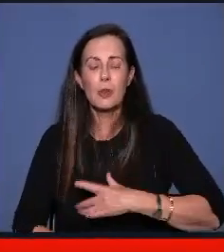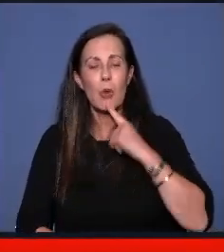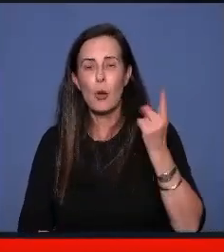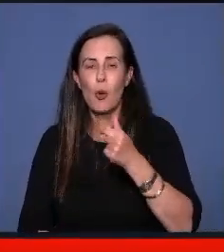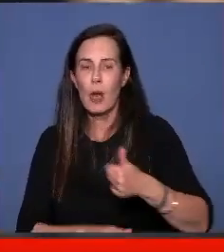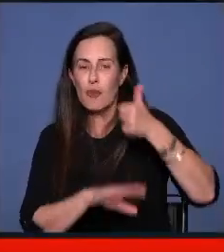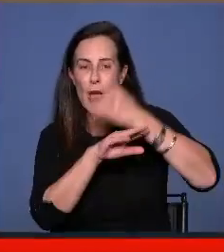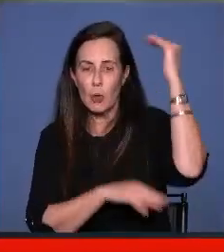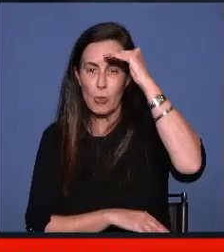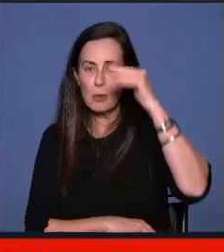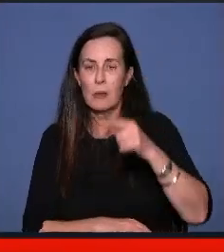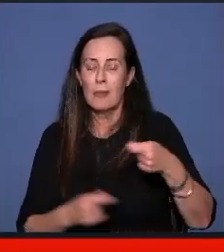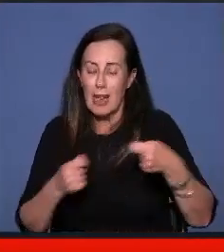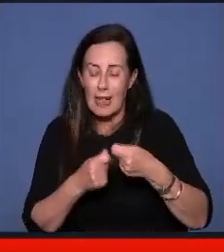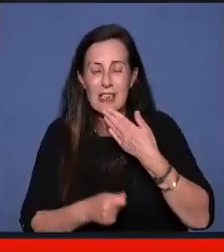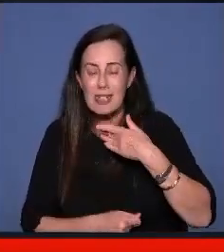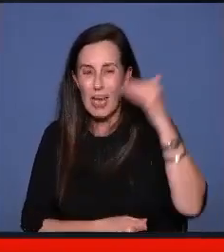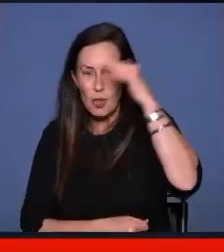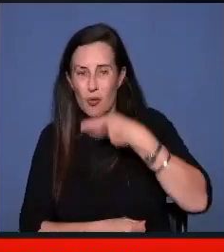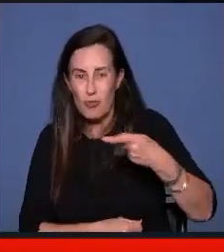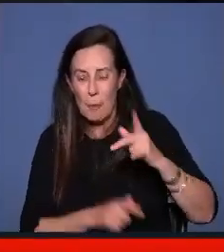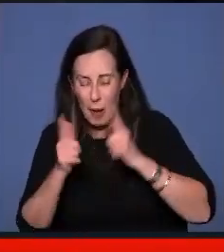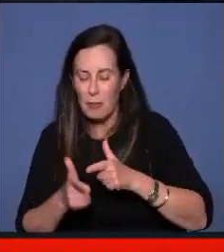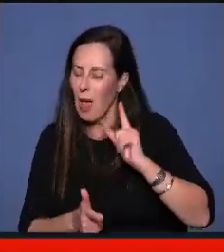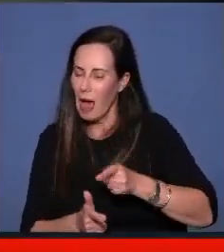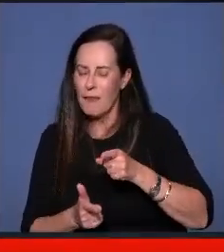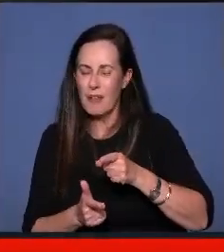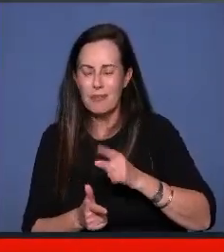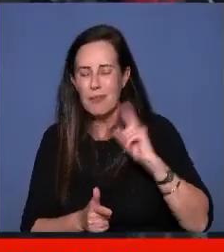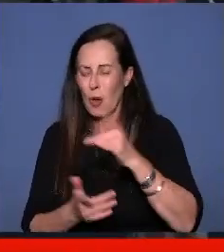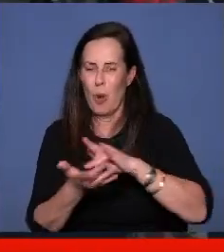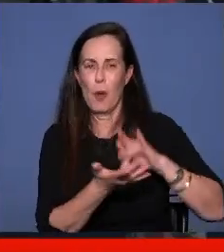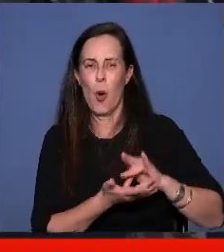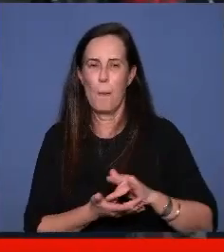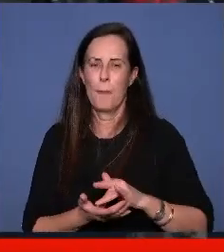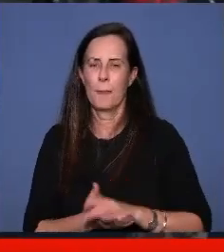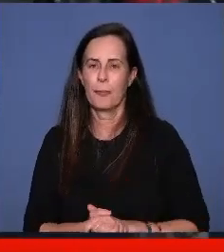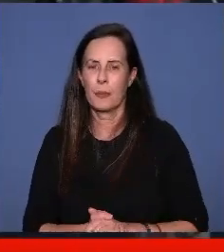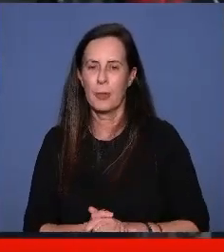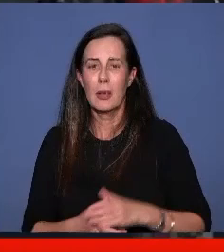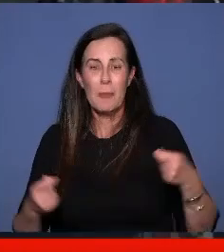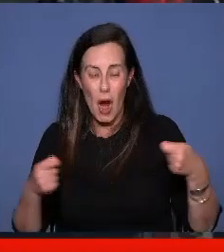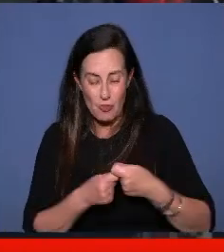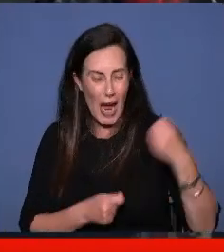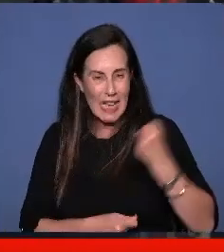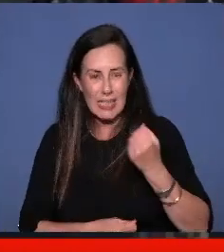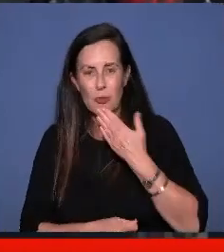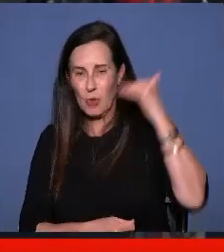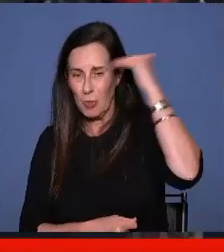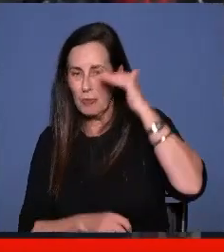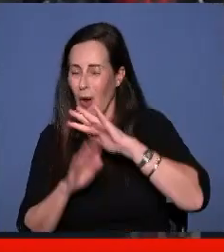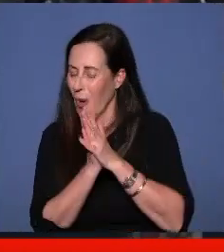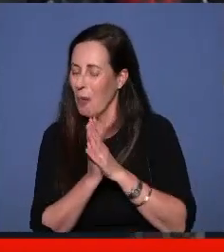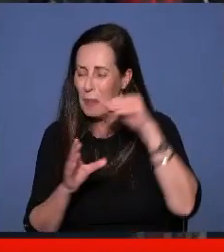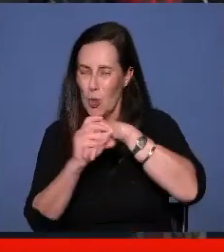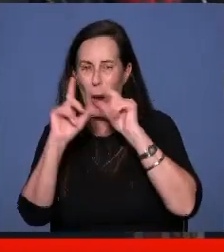היום היא כי ברית הדמים בשדה הקרב חייבת להיות בכל תחומי החיים. עם השותפות כה חזקה וכה איתנה בשדה